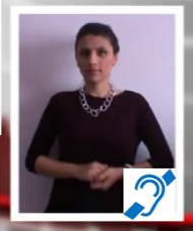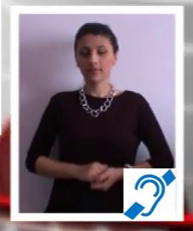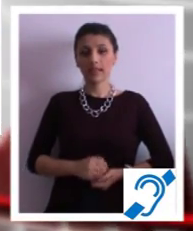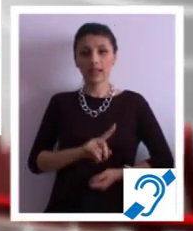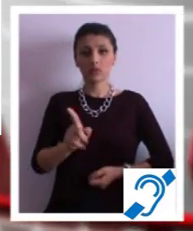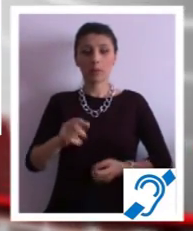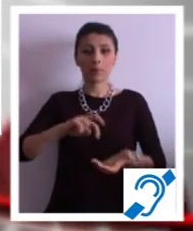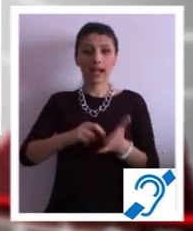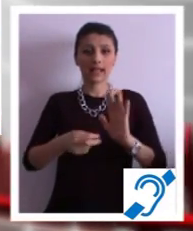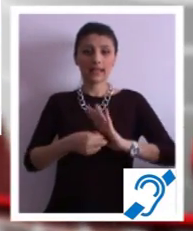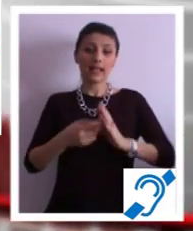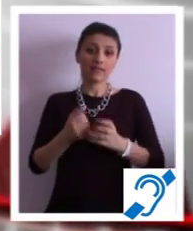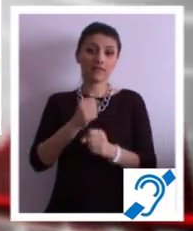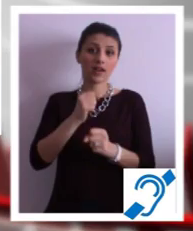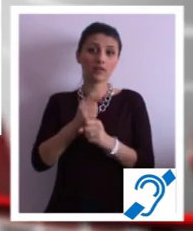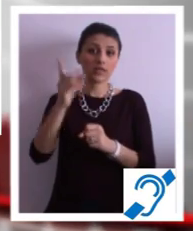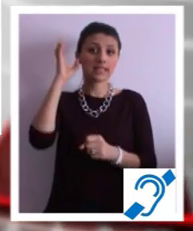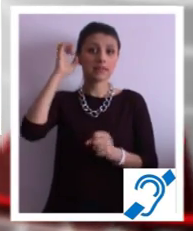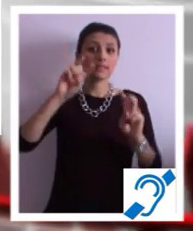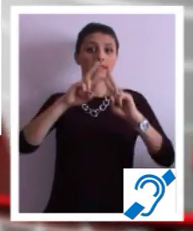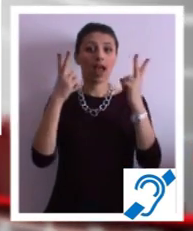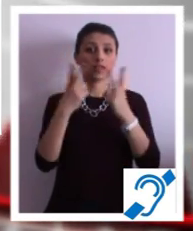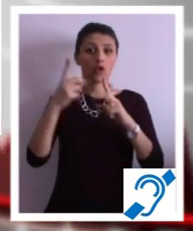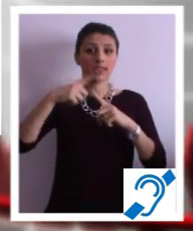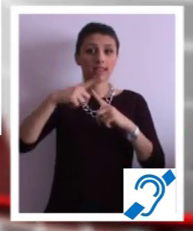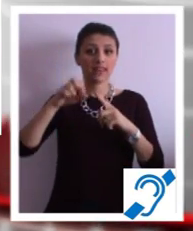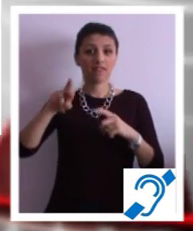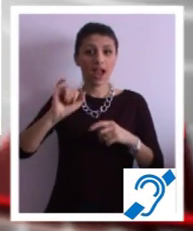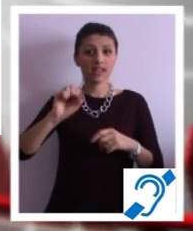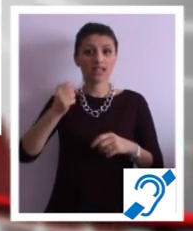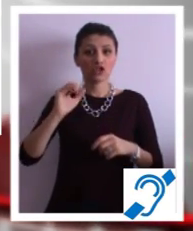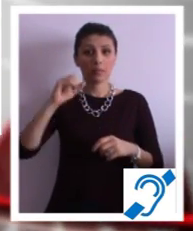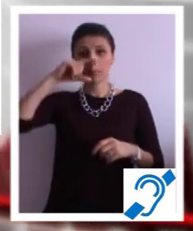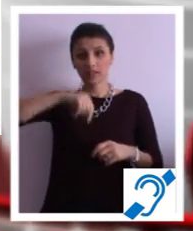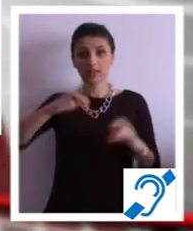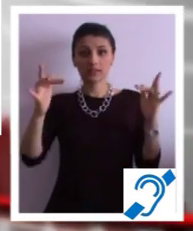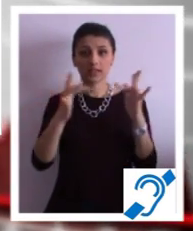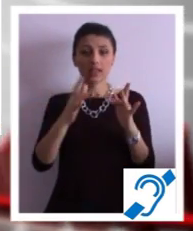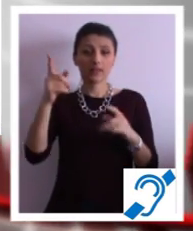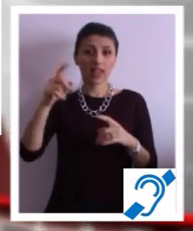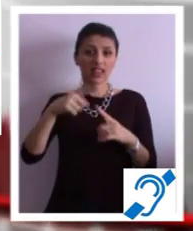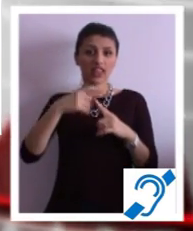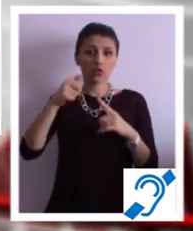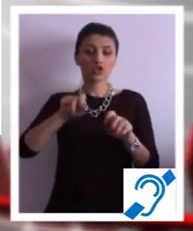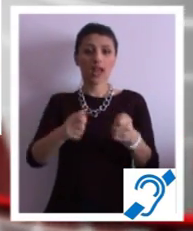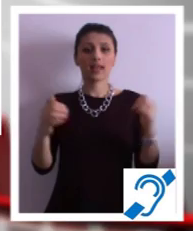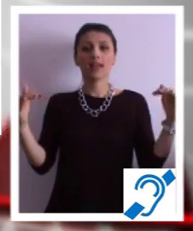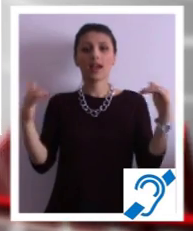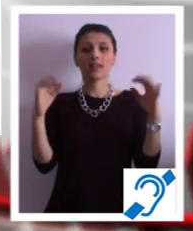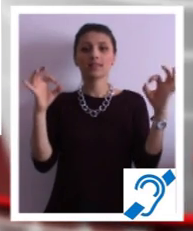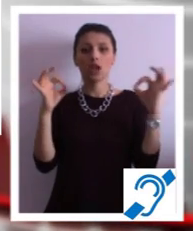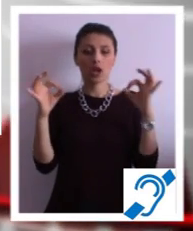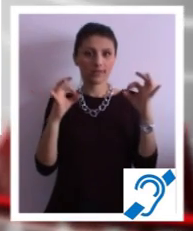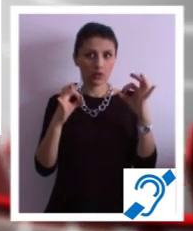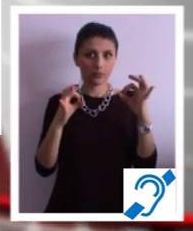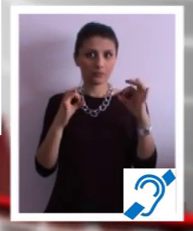Într-o partidă de pregătire desfășurată pe sâmbătă pe stadionul Nicolae Dobrin, SCM Pitești și Unirea Târlugeni au încheiat la egalitate